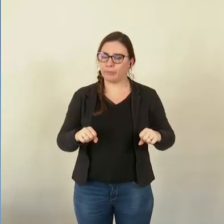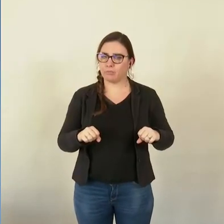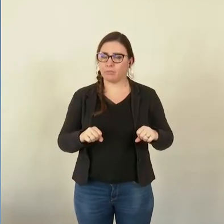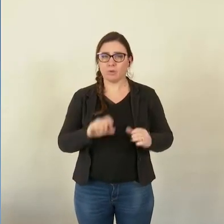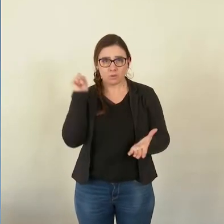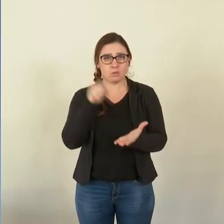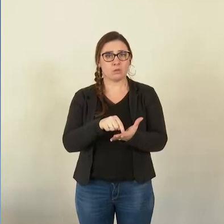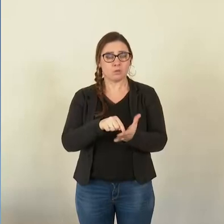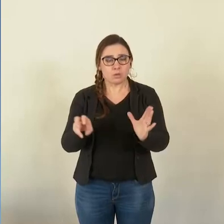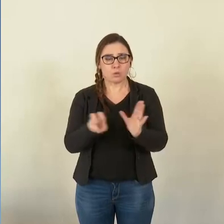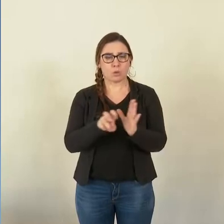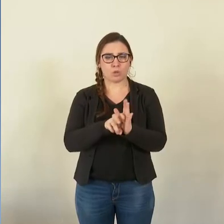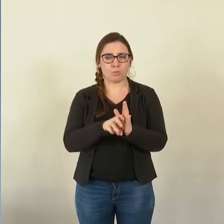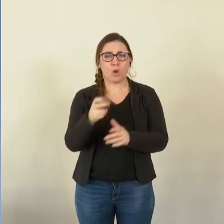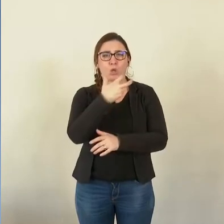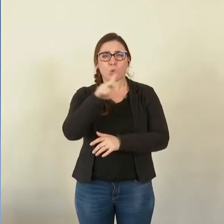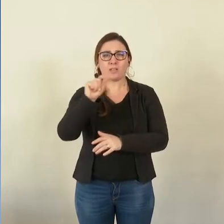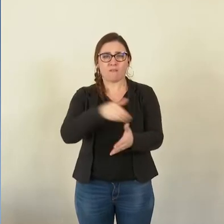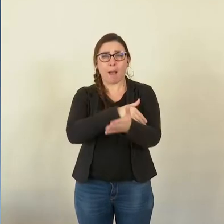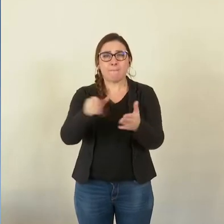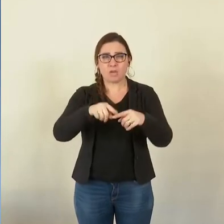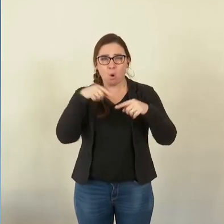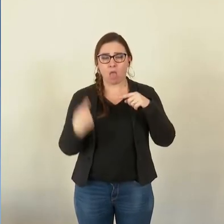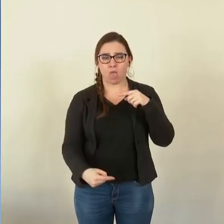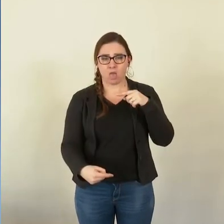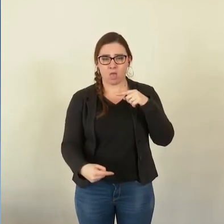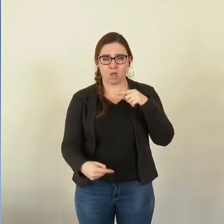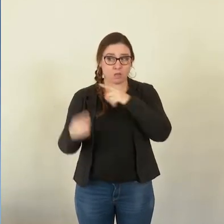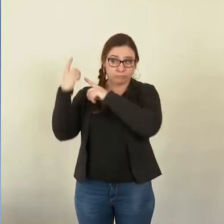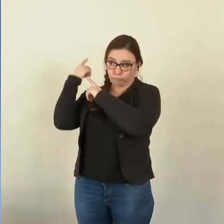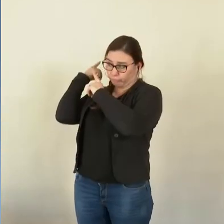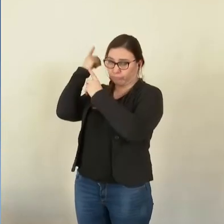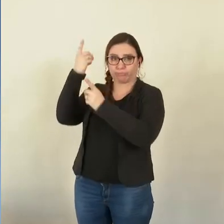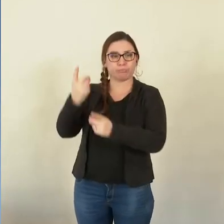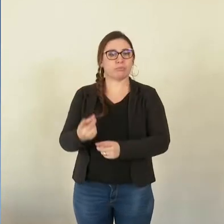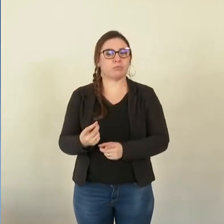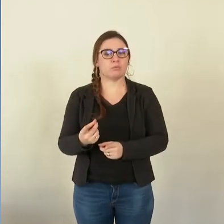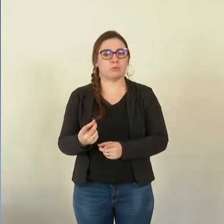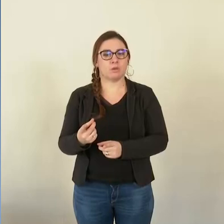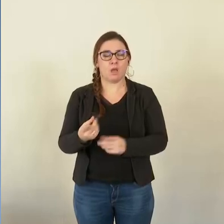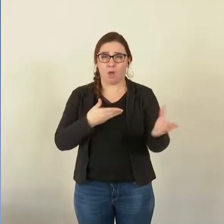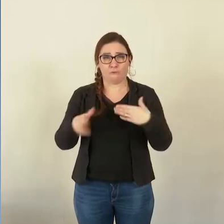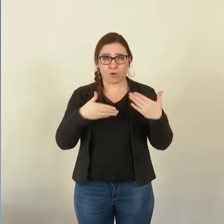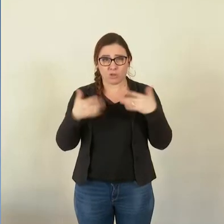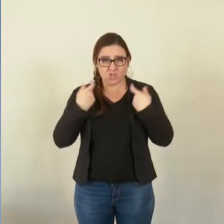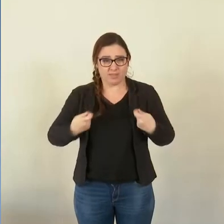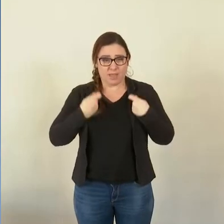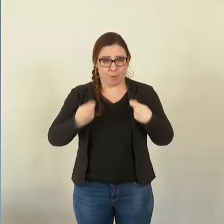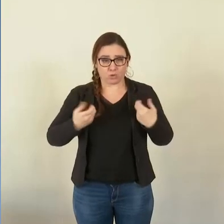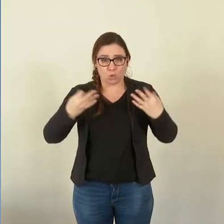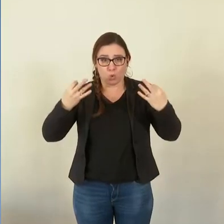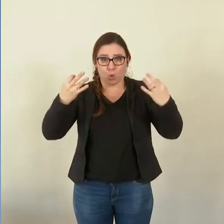Grenoble on a 320 millions de dettes historique et on surfonctionne déjà et vous